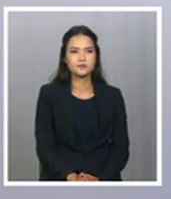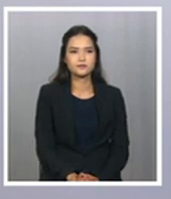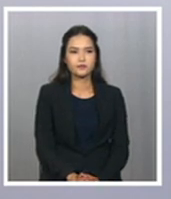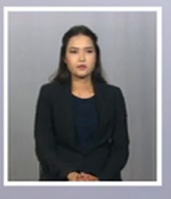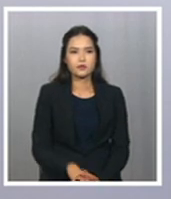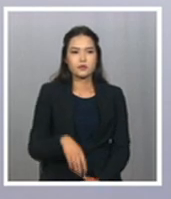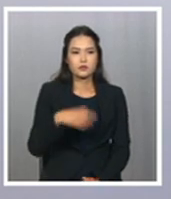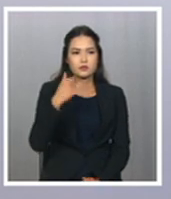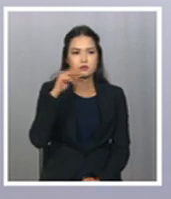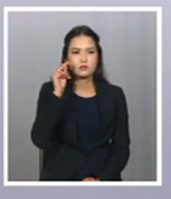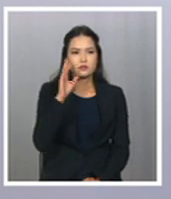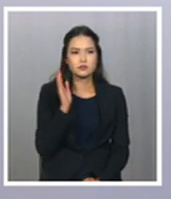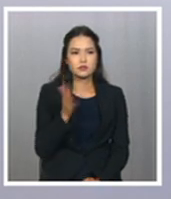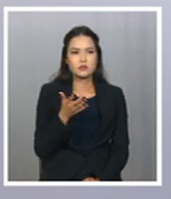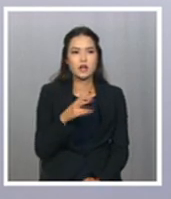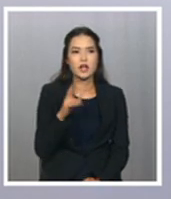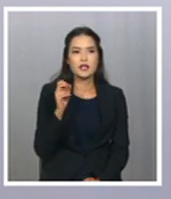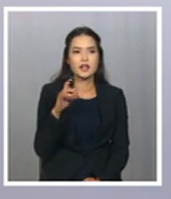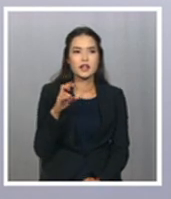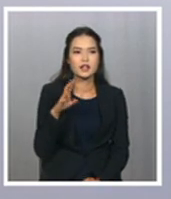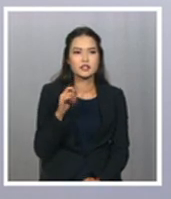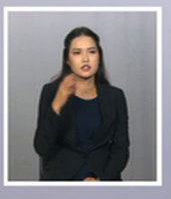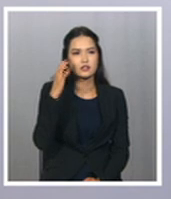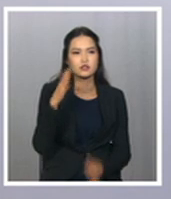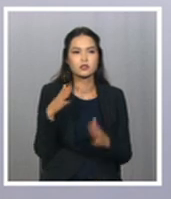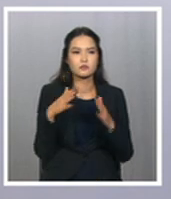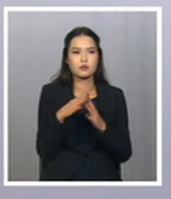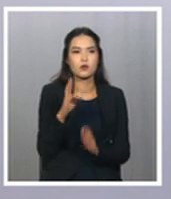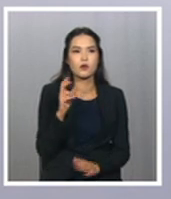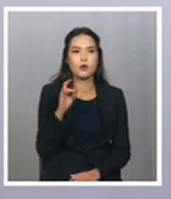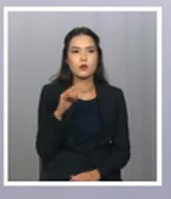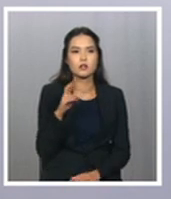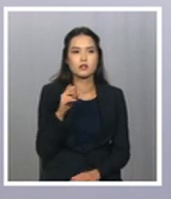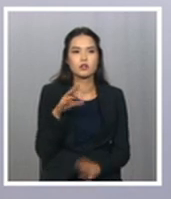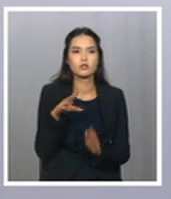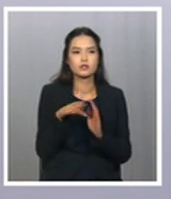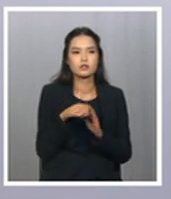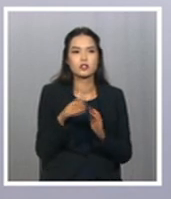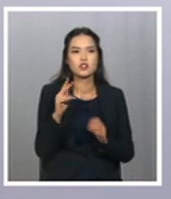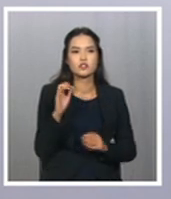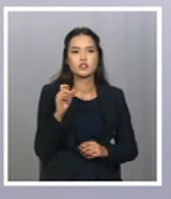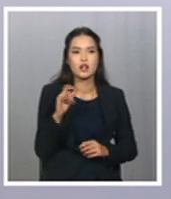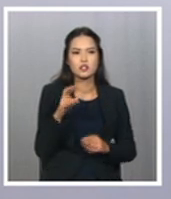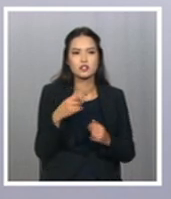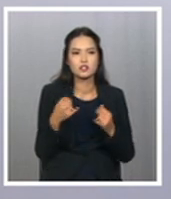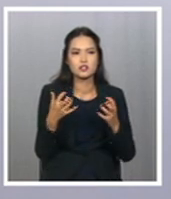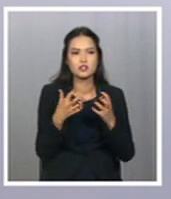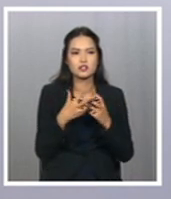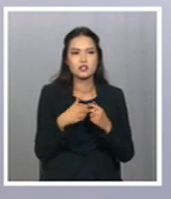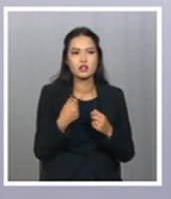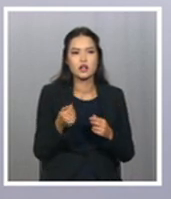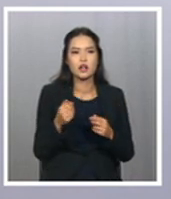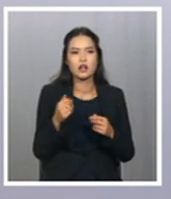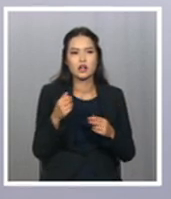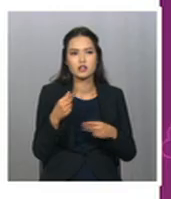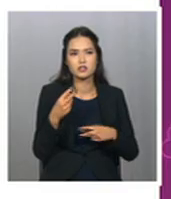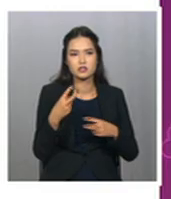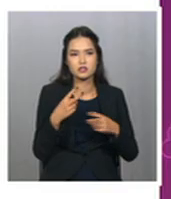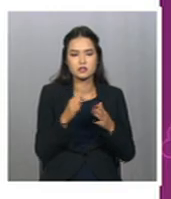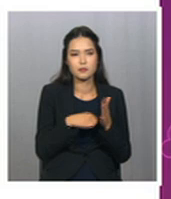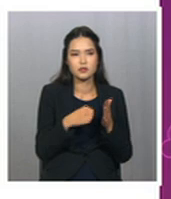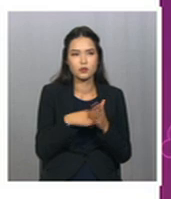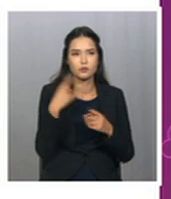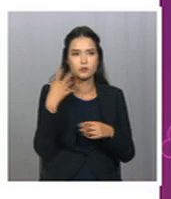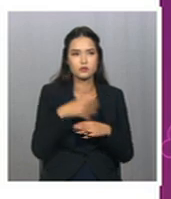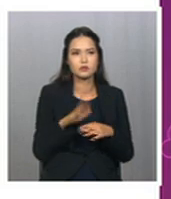Бүгінгі сабақта кеңістіктегі тік бұрышты координаттар жүйесін жазықтықта кескіндеуді және сипаттауды үйренесіз.